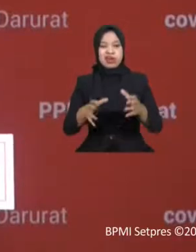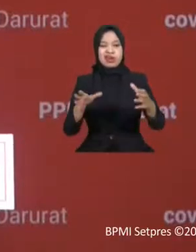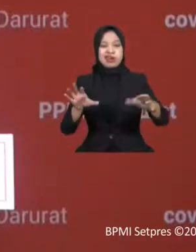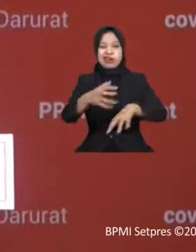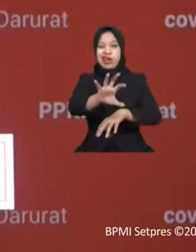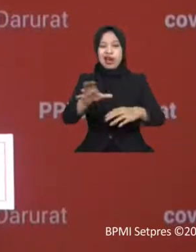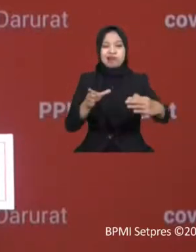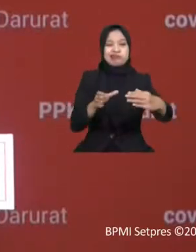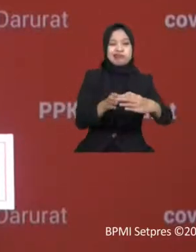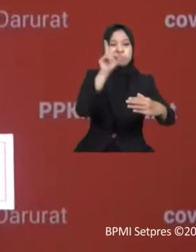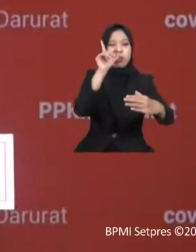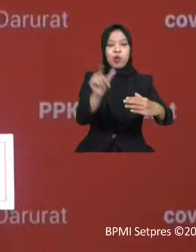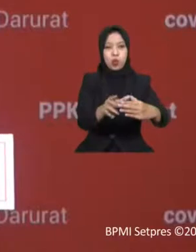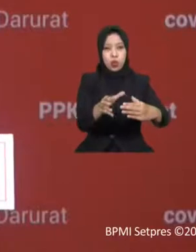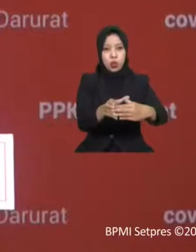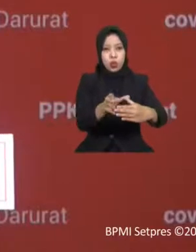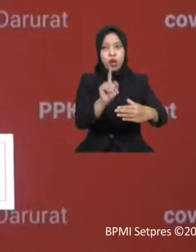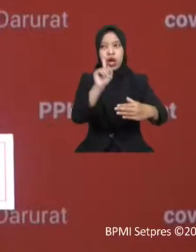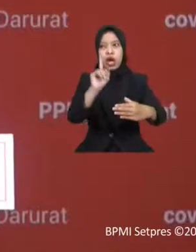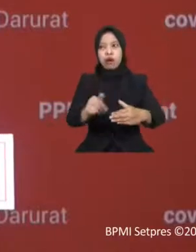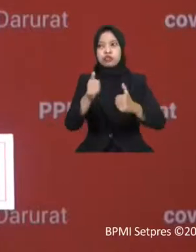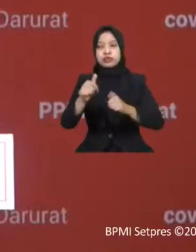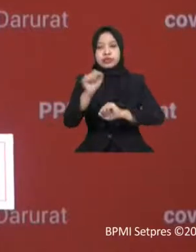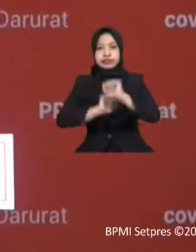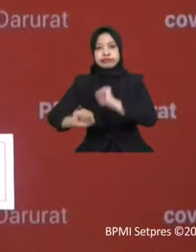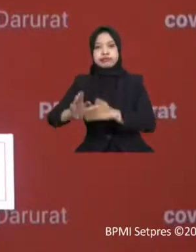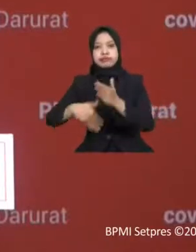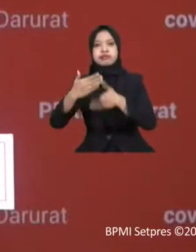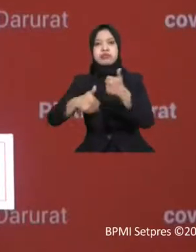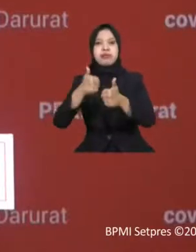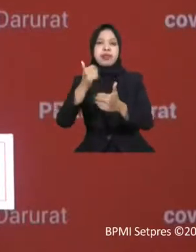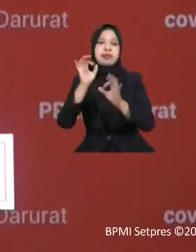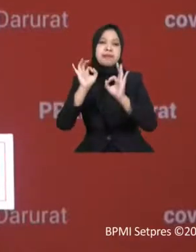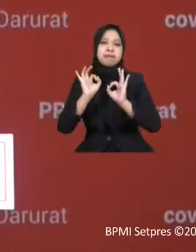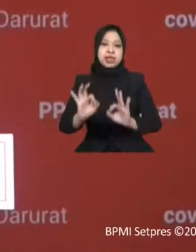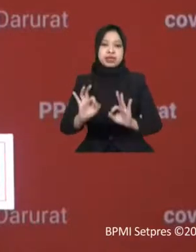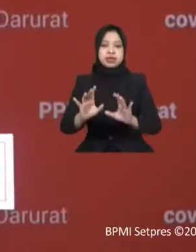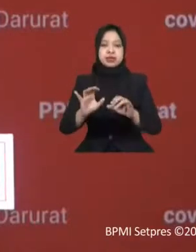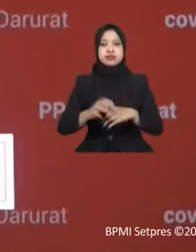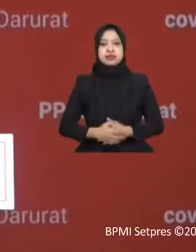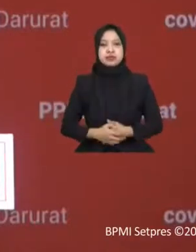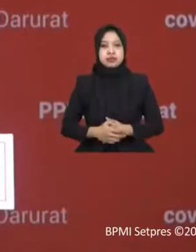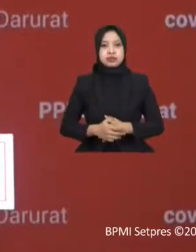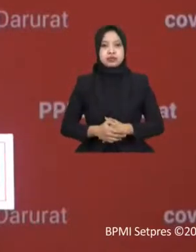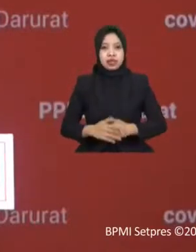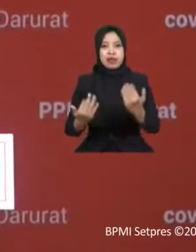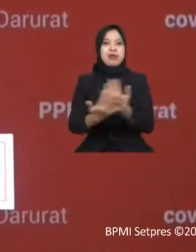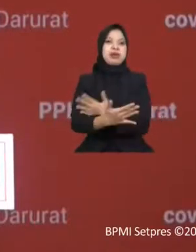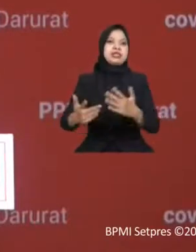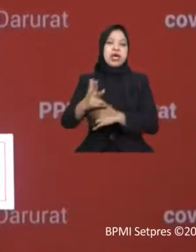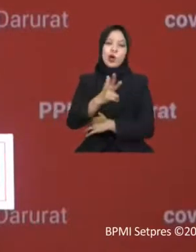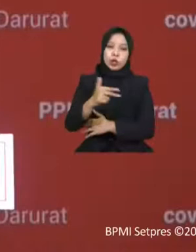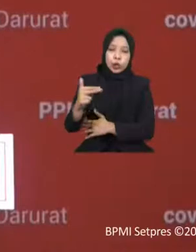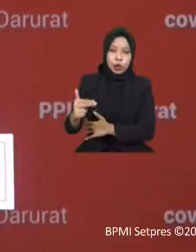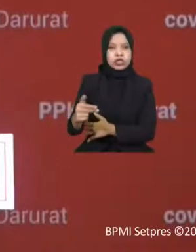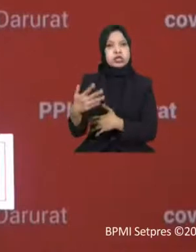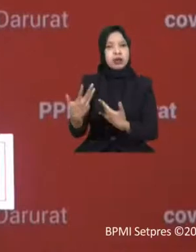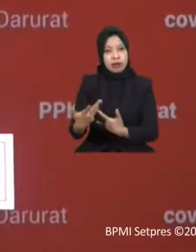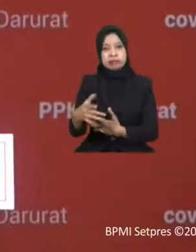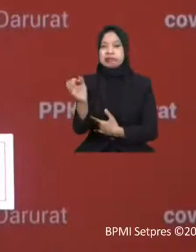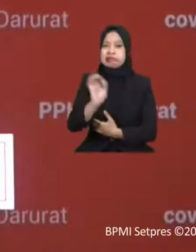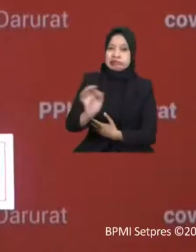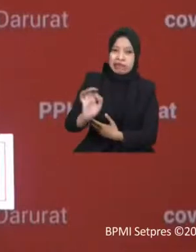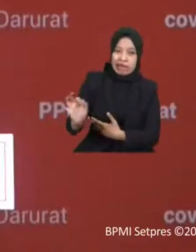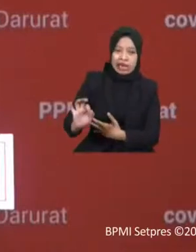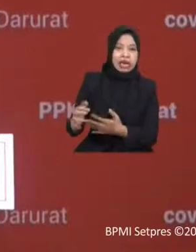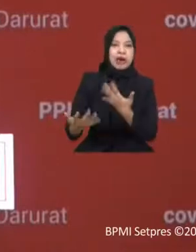penyaluran bantuan ini harus dapat terlaksana dengan cepat rakyat Indonesia tidak